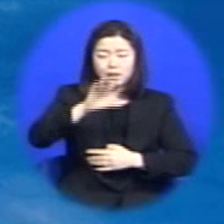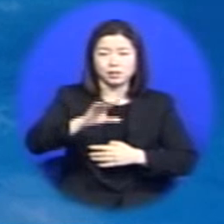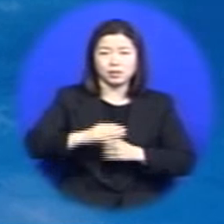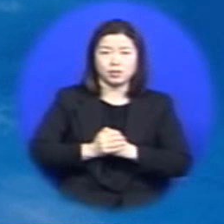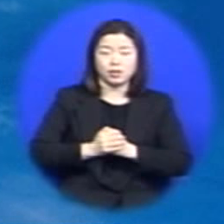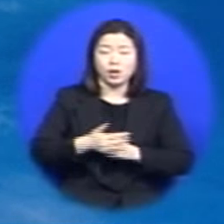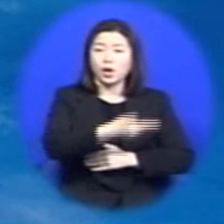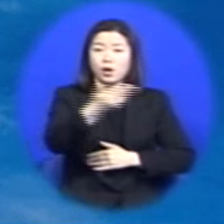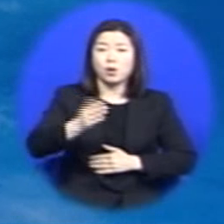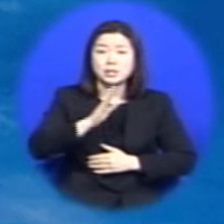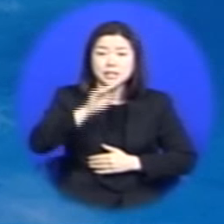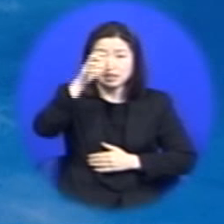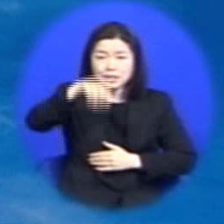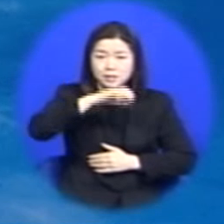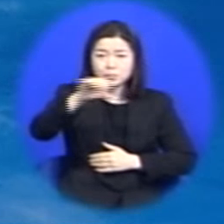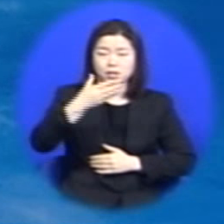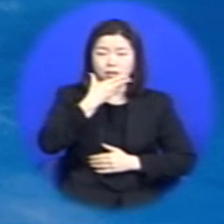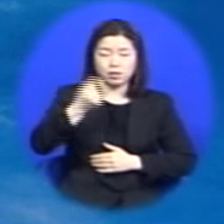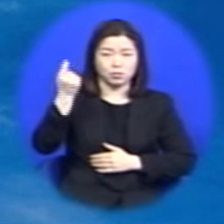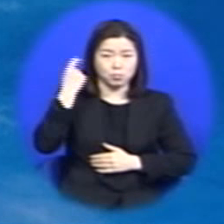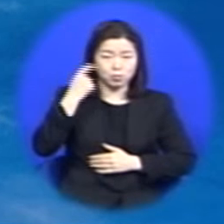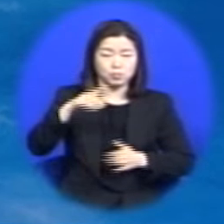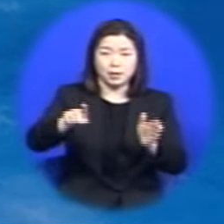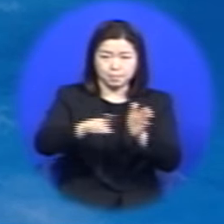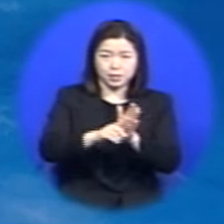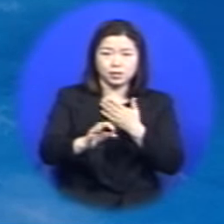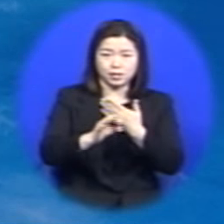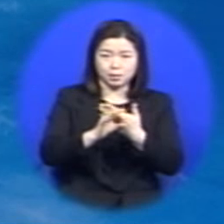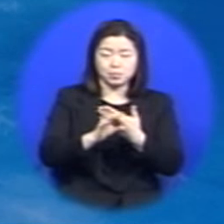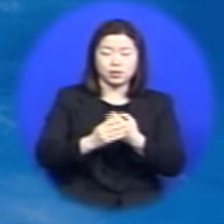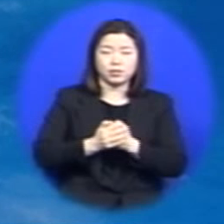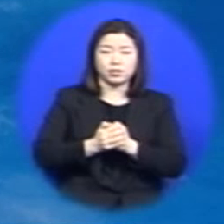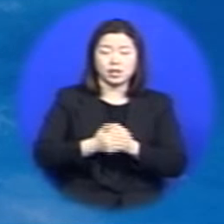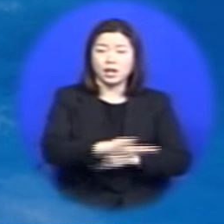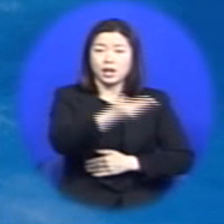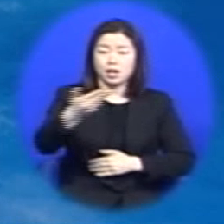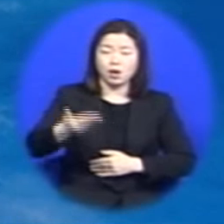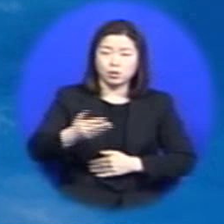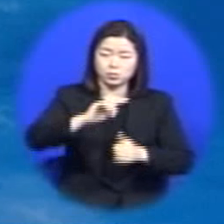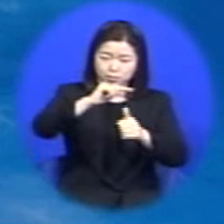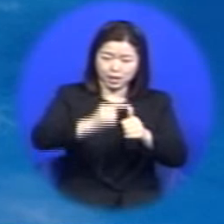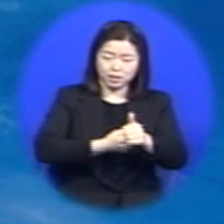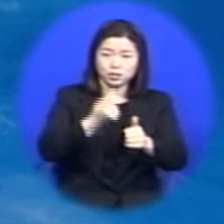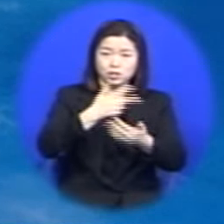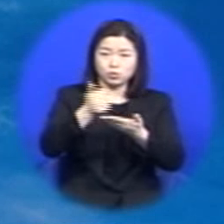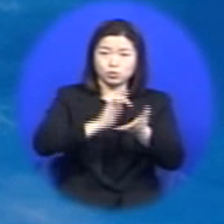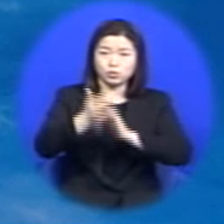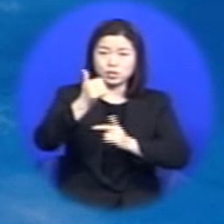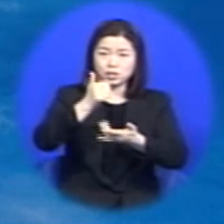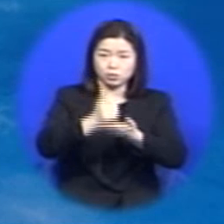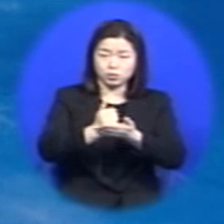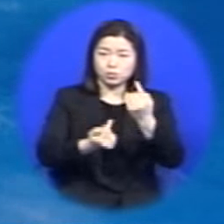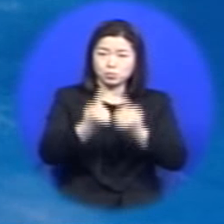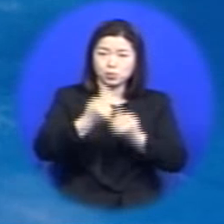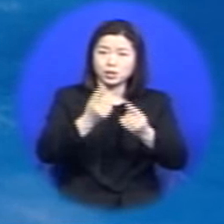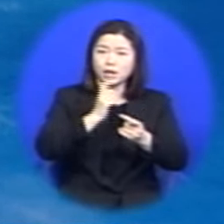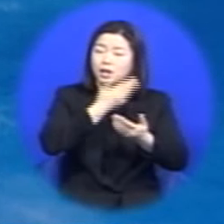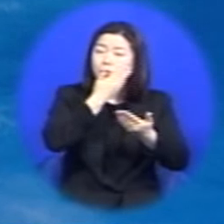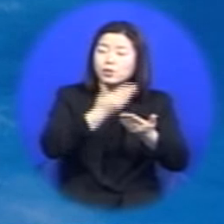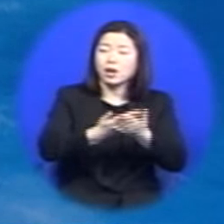여러분이 진짜 십자가의 복음을 믿었다면 여러분은 당연히 주 예수보다 더 귀한 것은 없는